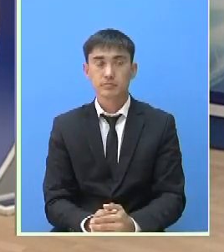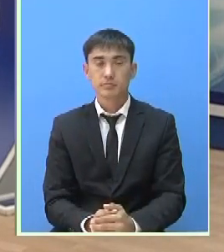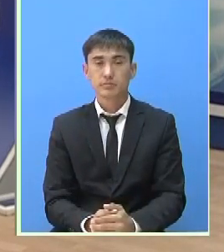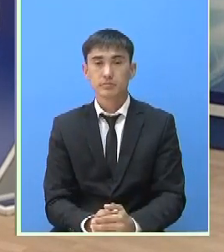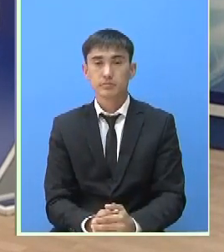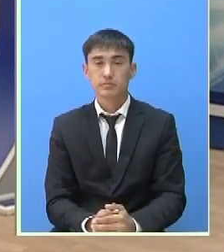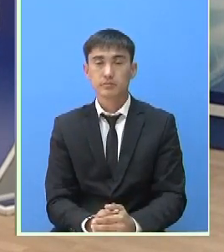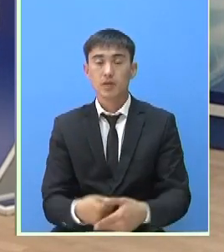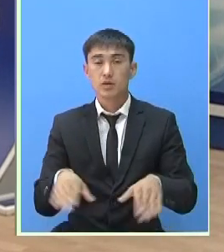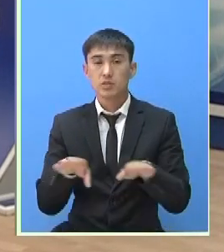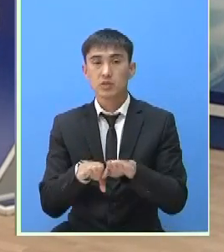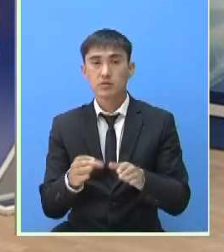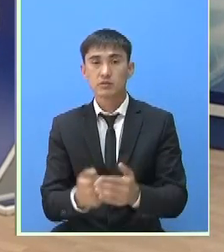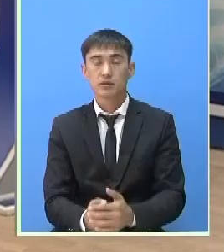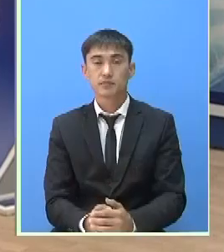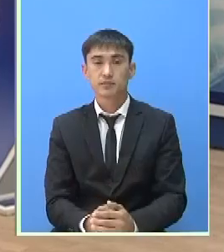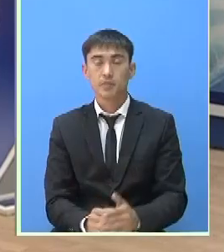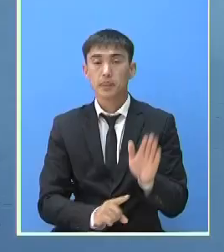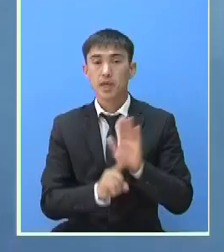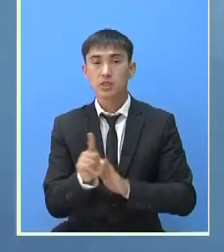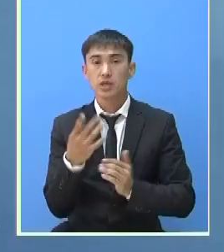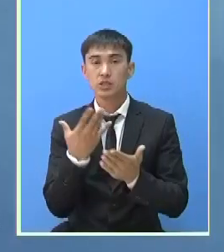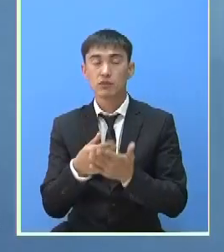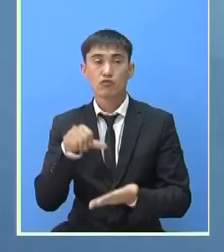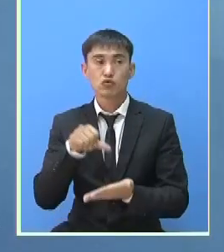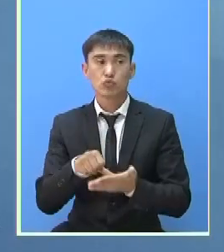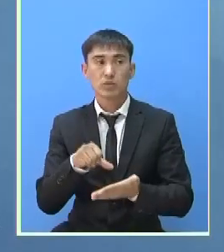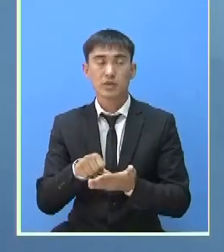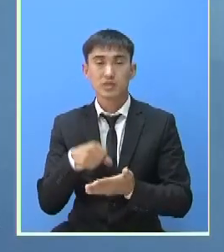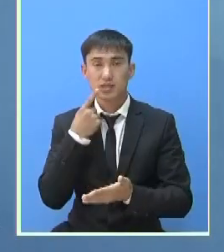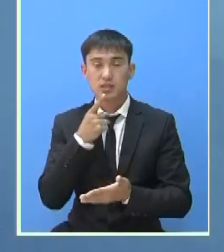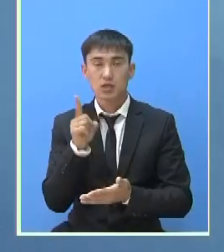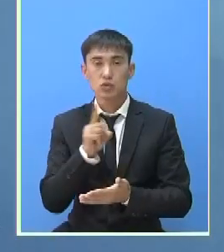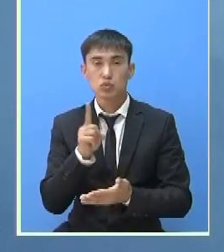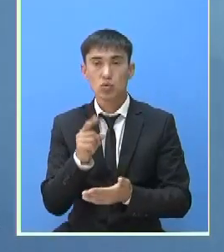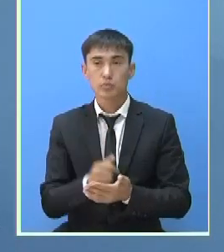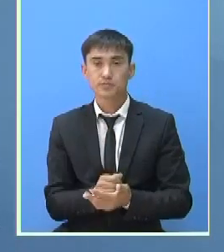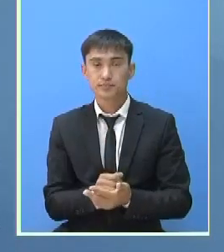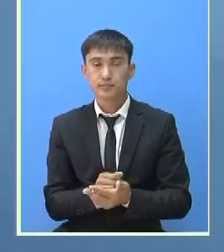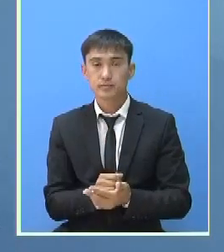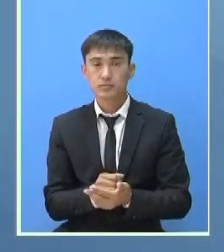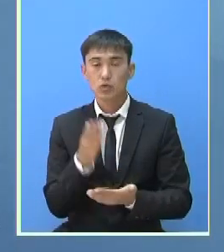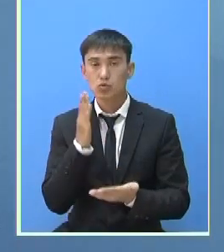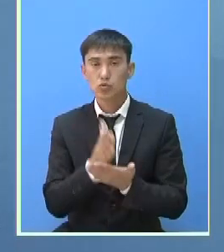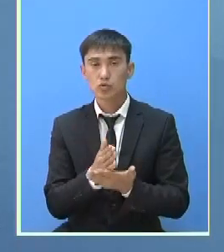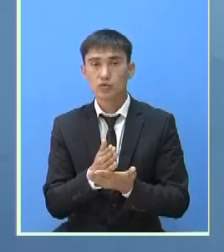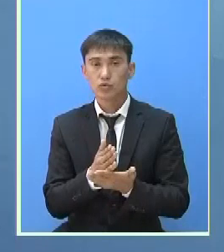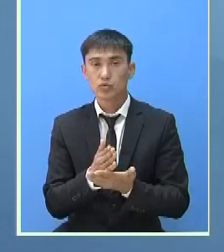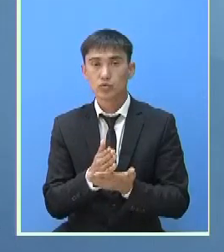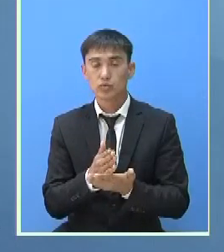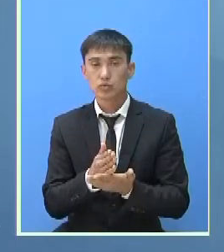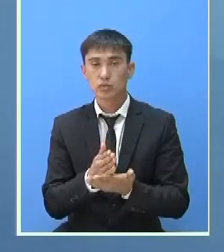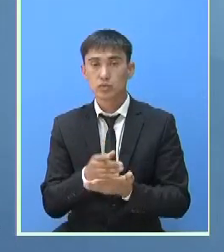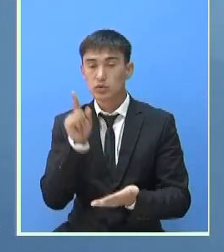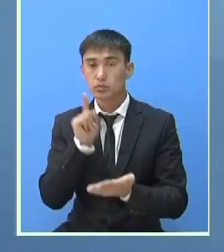Ну, соответственно, вот вы в самом начале своего выступления сказали о том, что существуют принудительные